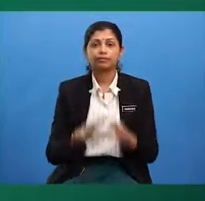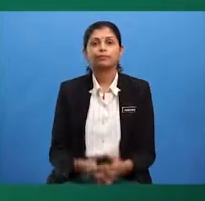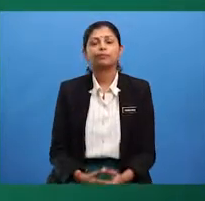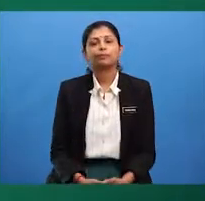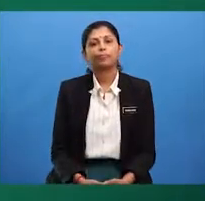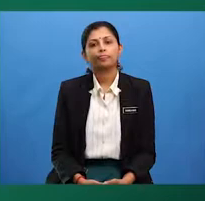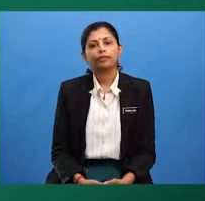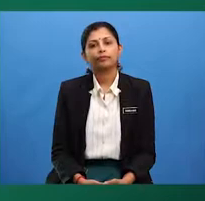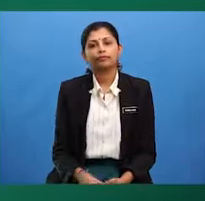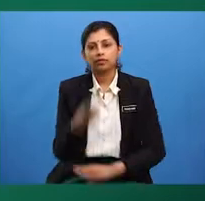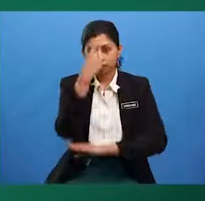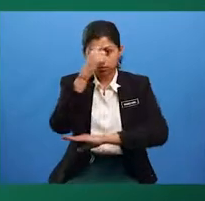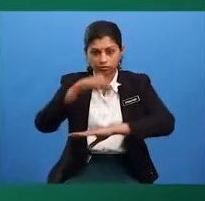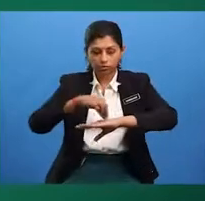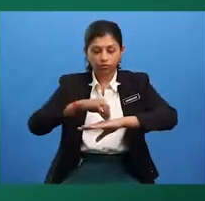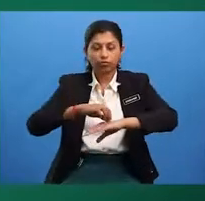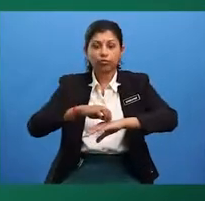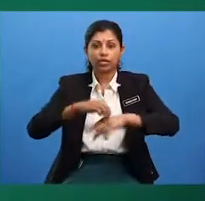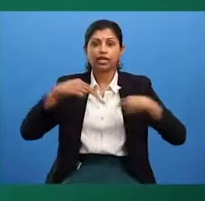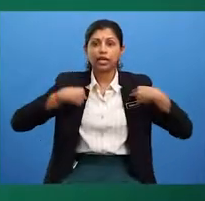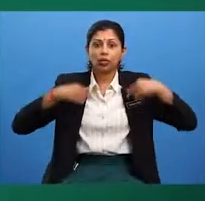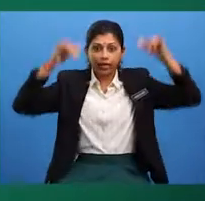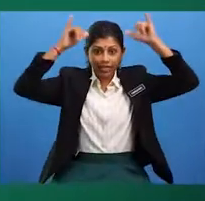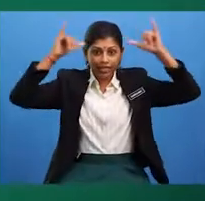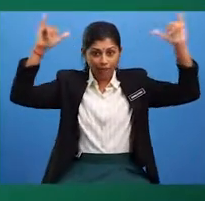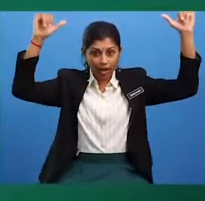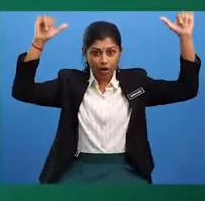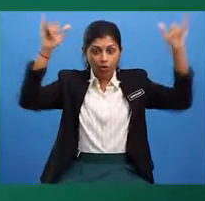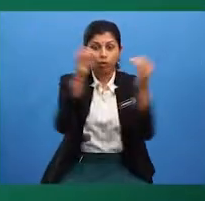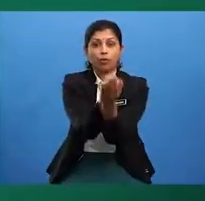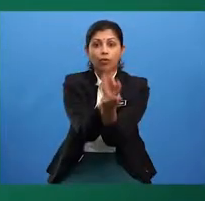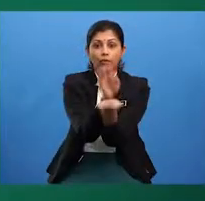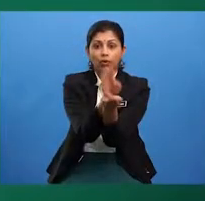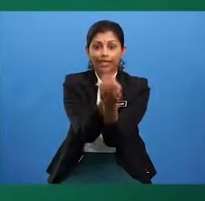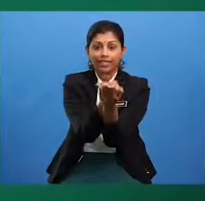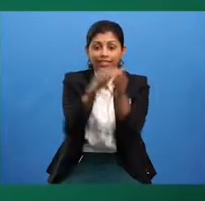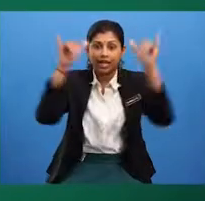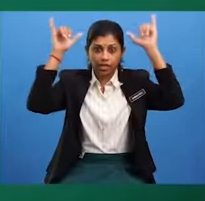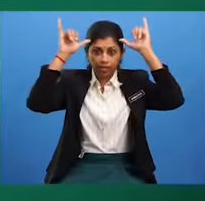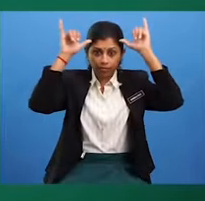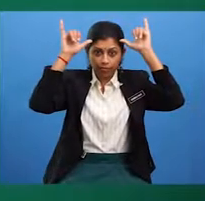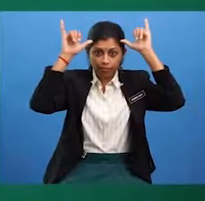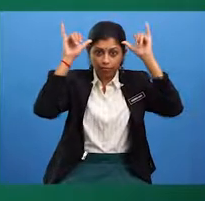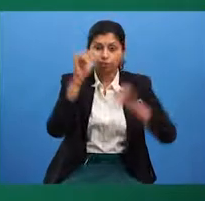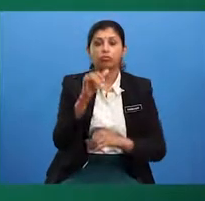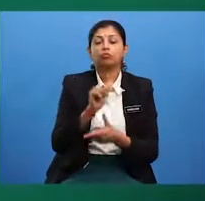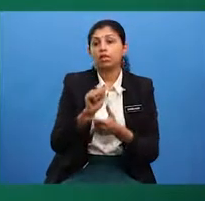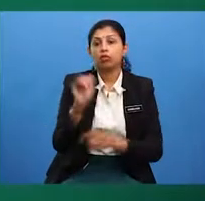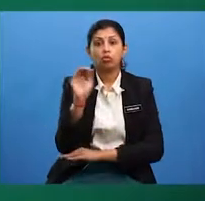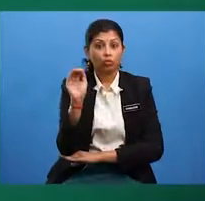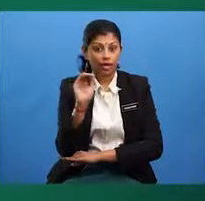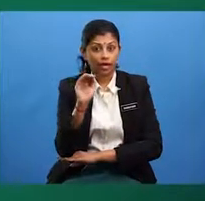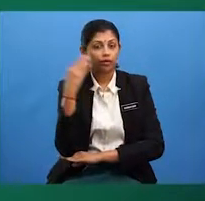Bagi bahan kulit, haiwan seperti kerbau, buaya, lembu ataupun ular